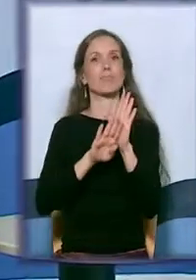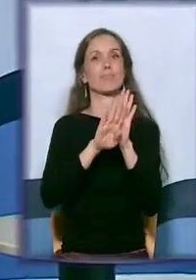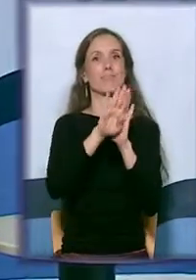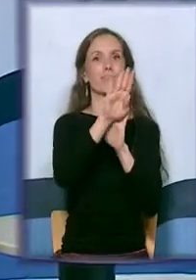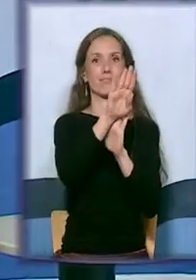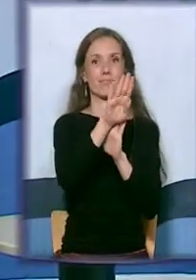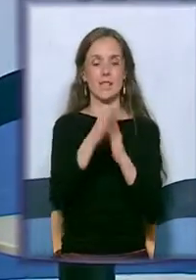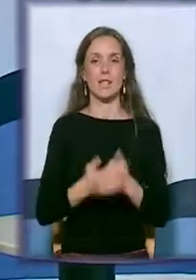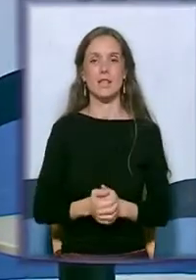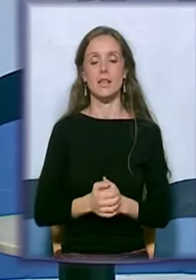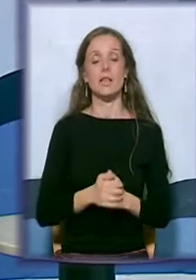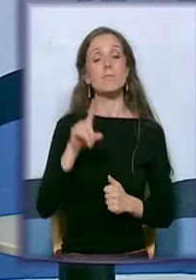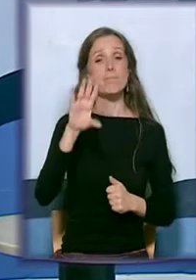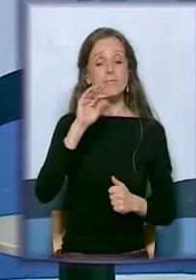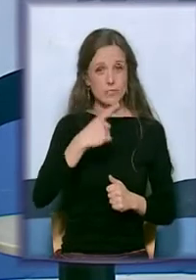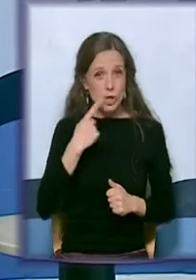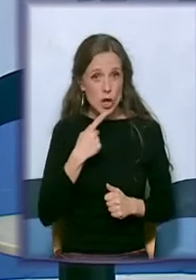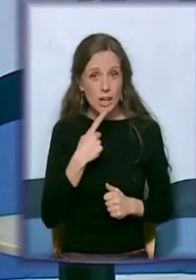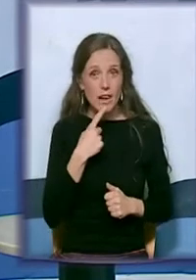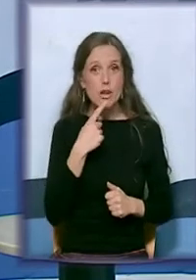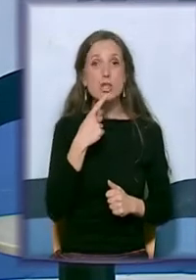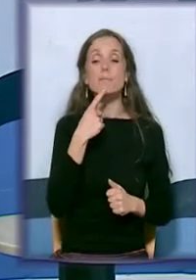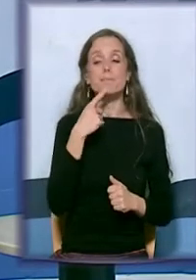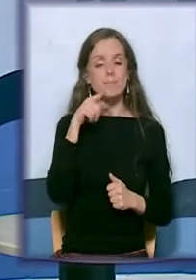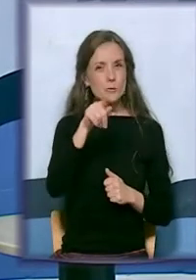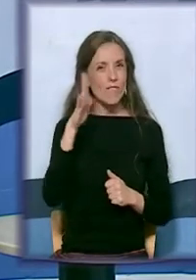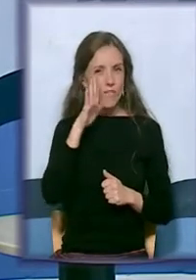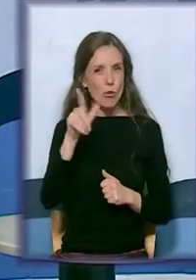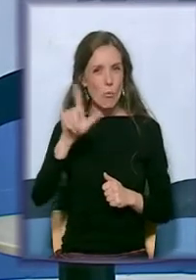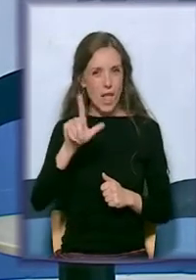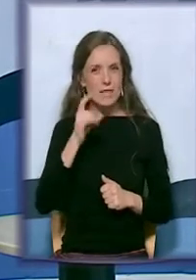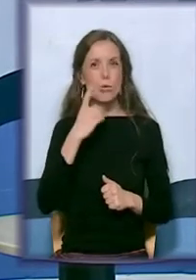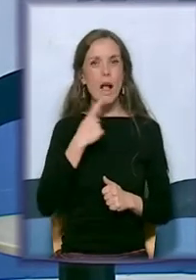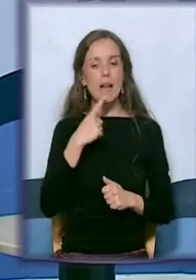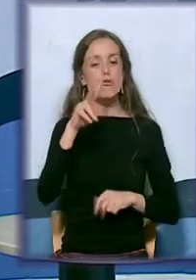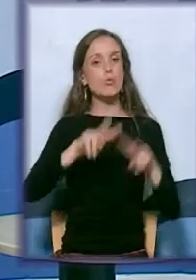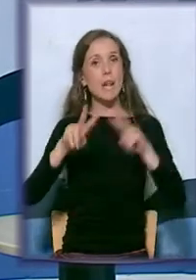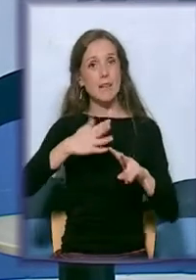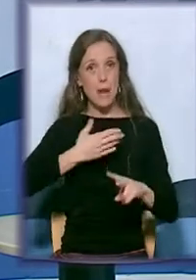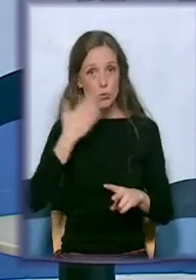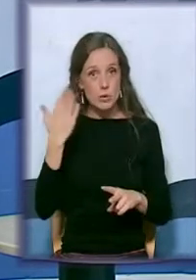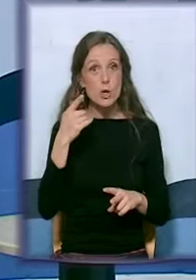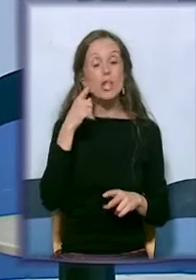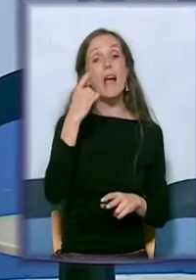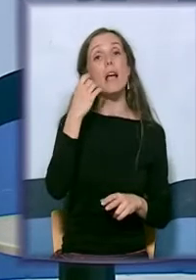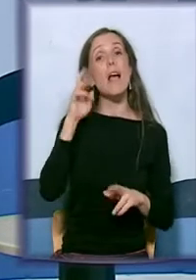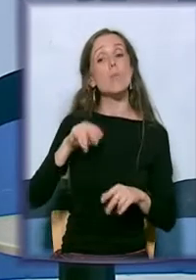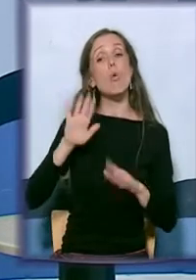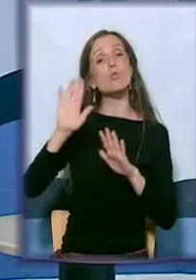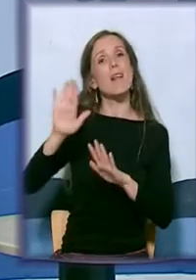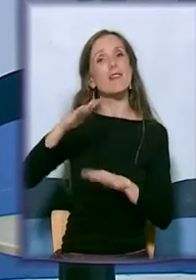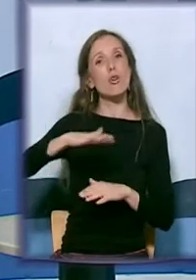Verujemo da u Lazarevcu to, kada govorimo da je tretman uspešan, kada su u situaciji da sa njihovom decom